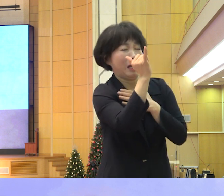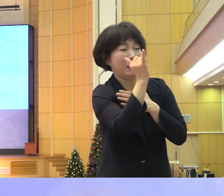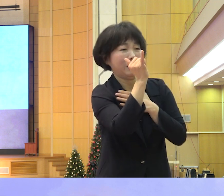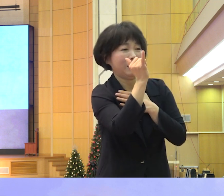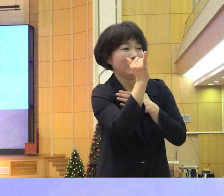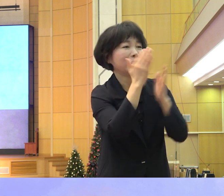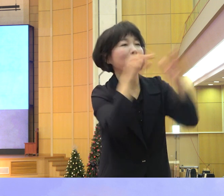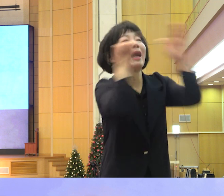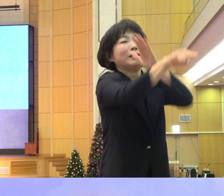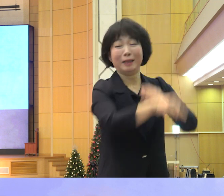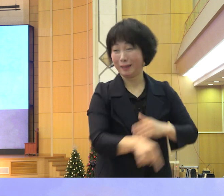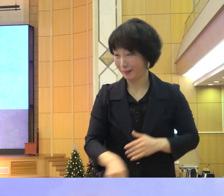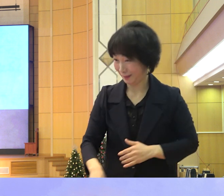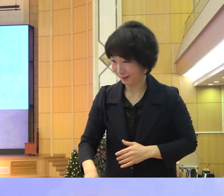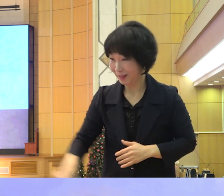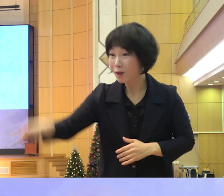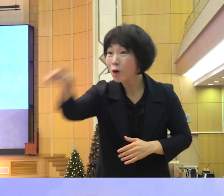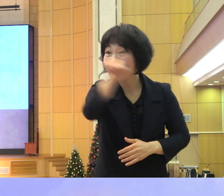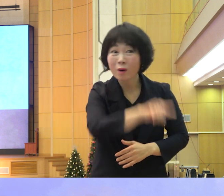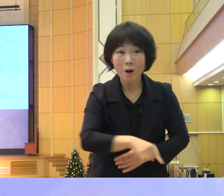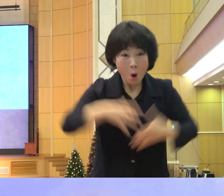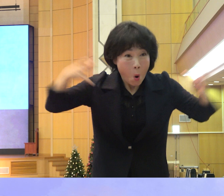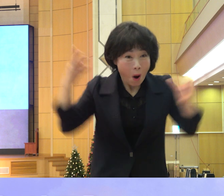다 있어도 아빠가 없으면 안 돼.